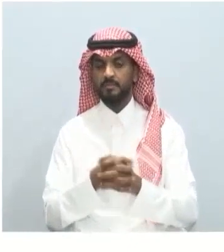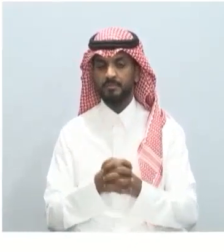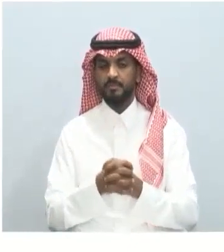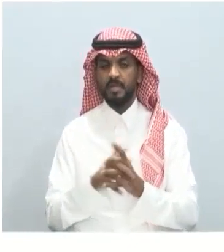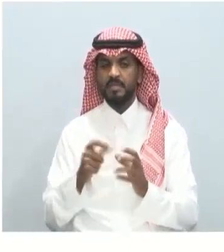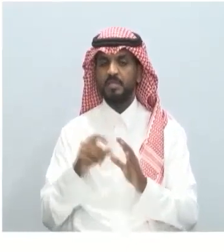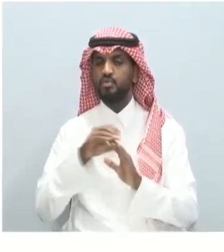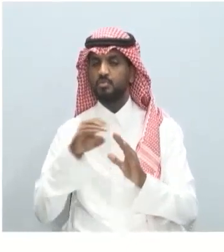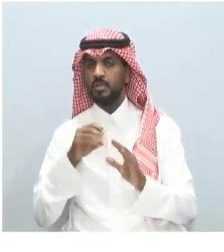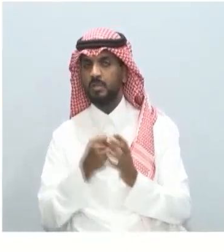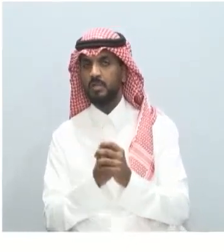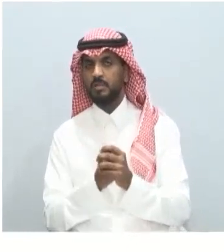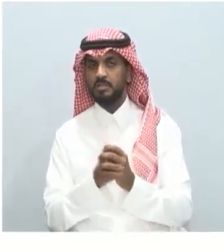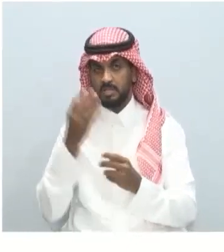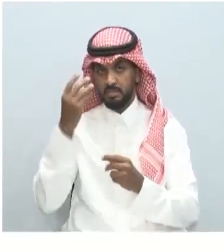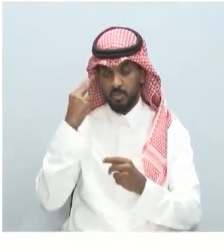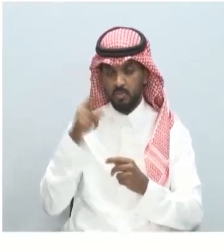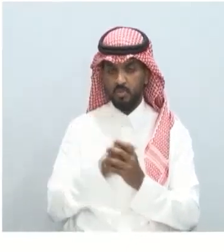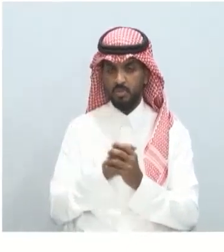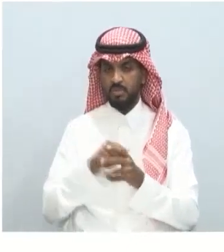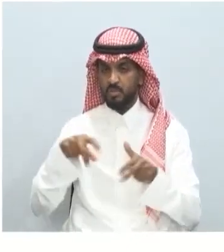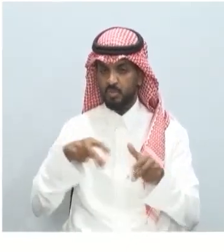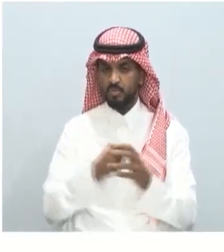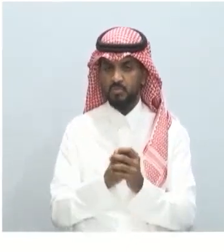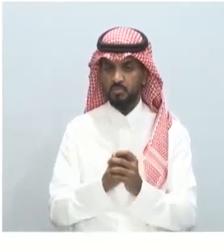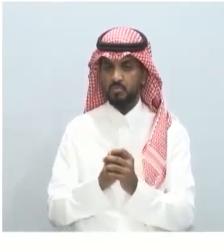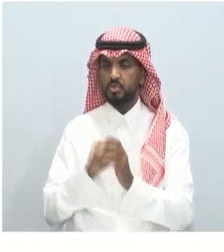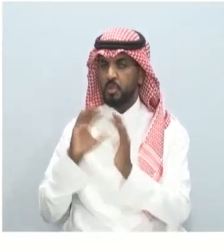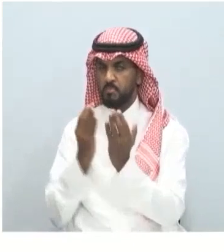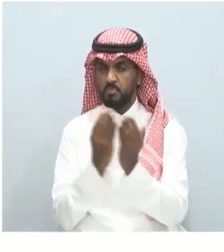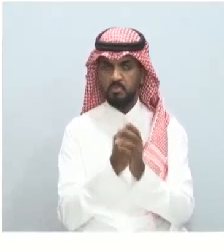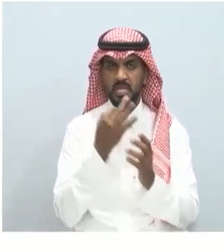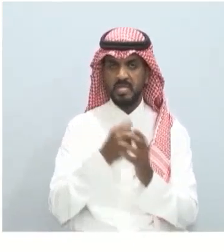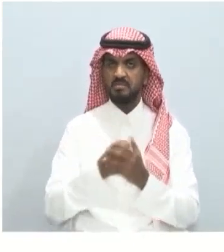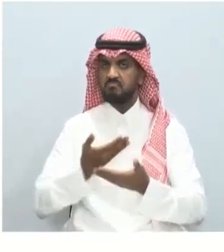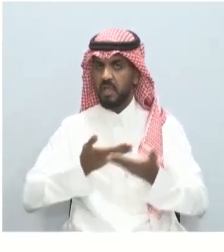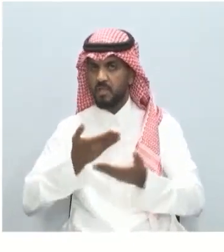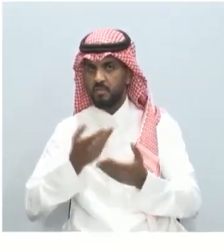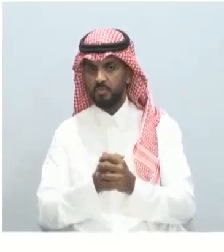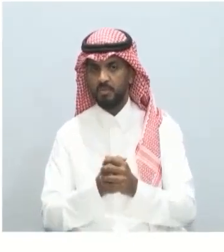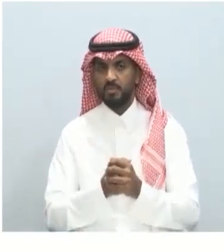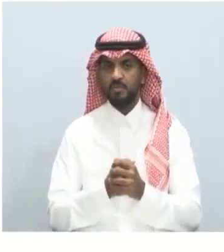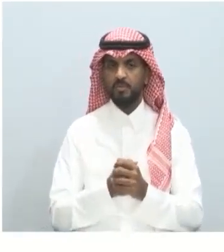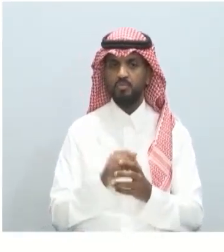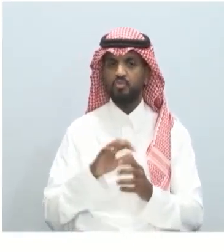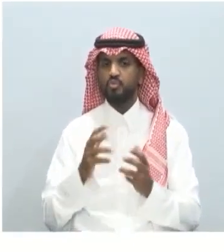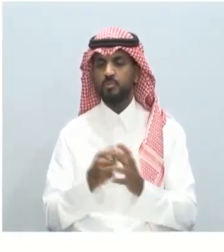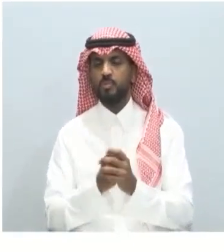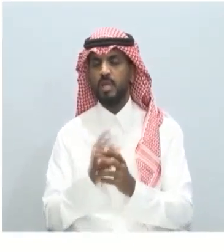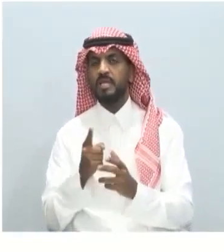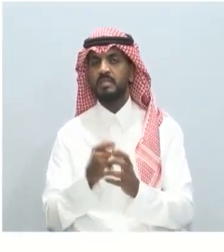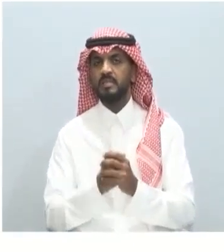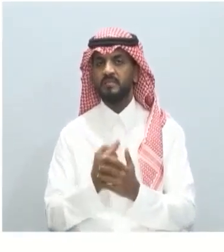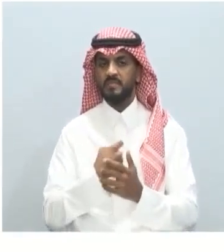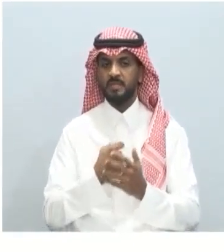هذه عبارات قد تسمعها وانت تمر بجمع من الناس يتحادثون في شان من شؤونهم ولعلك انت